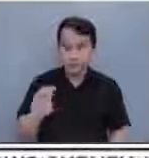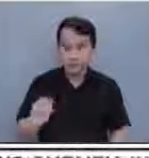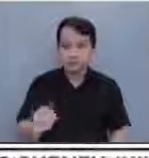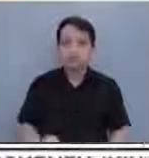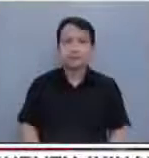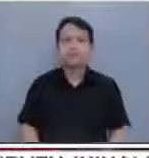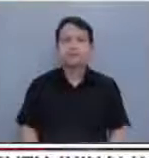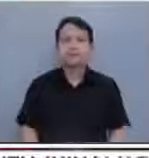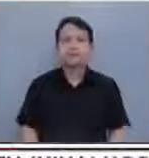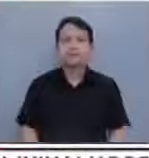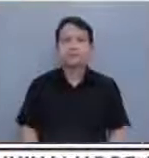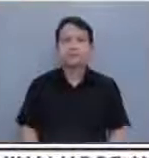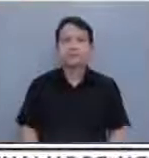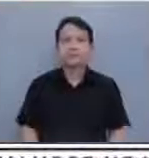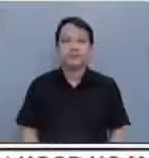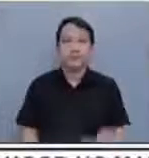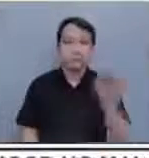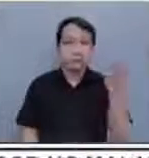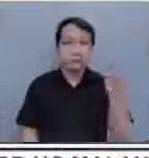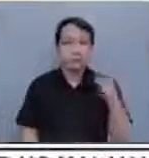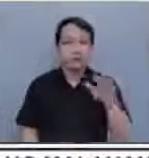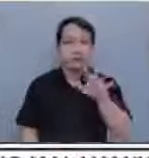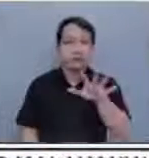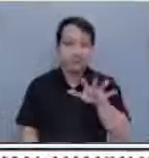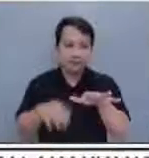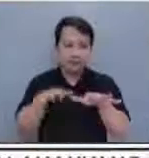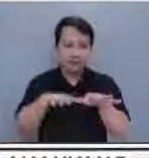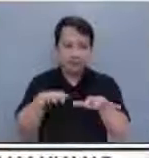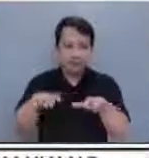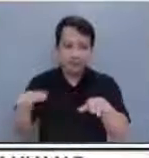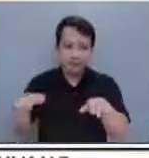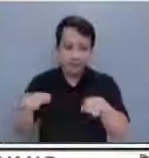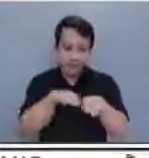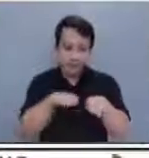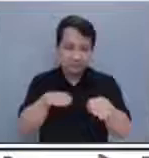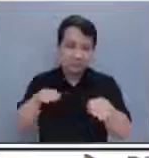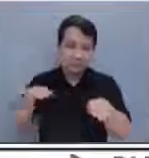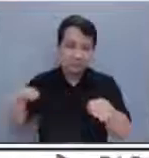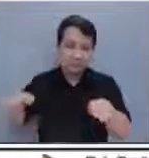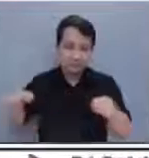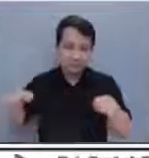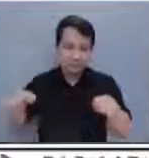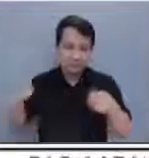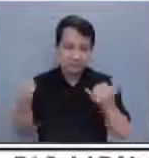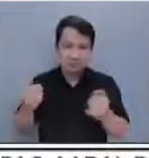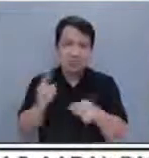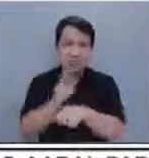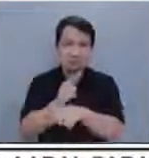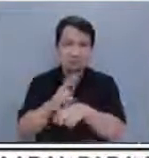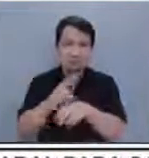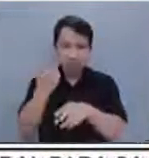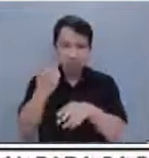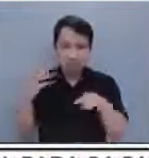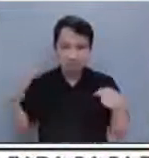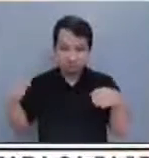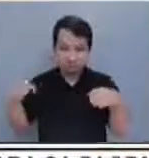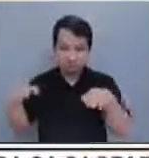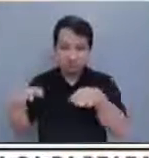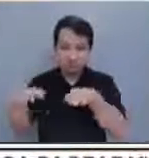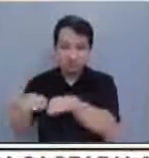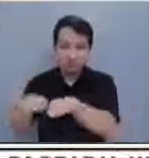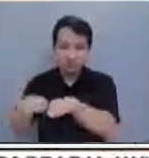From 5 lanes, naging 2 lanes lamang po ang magagamit. So 60%